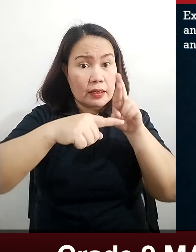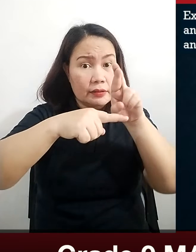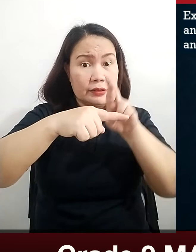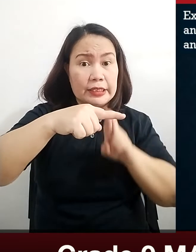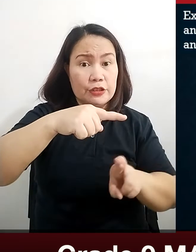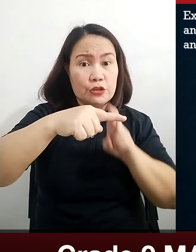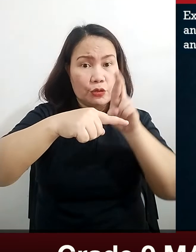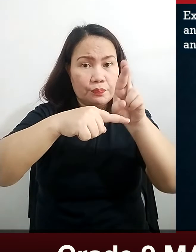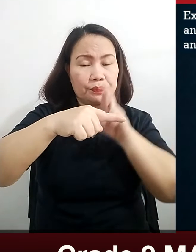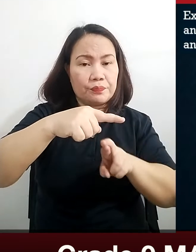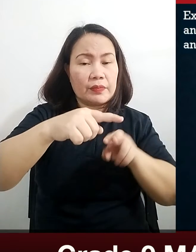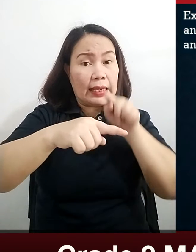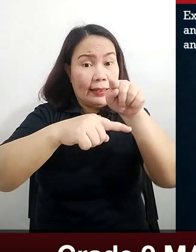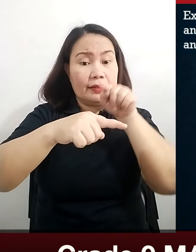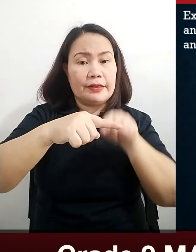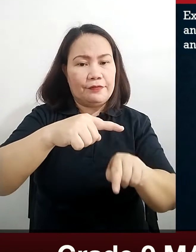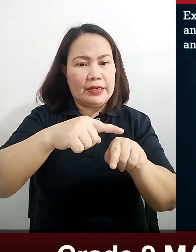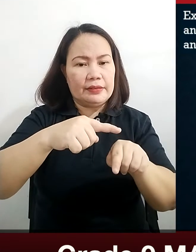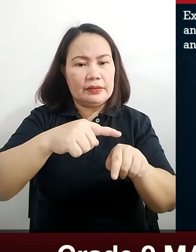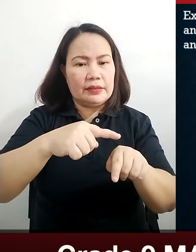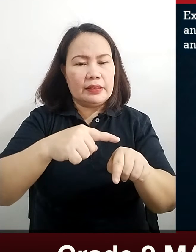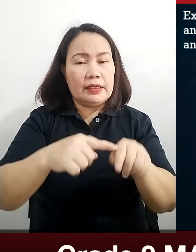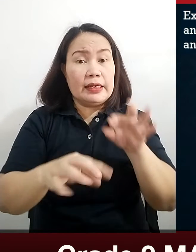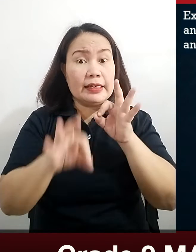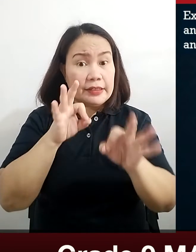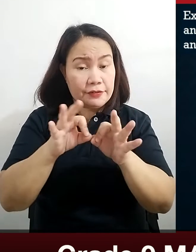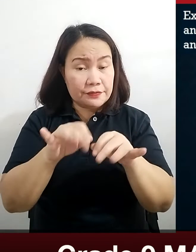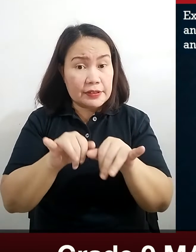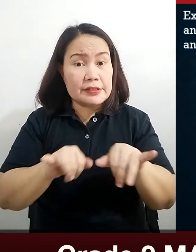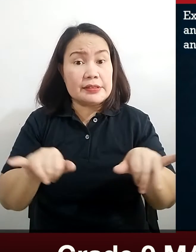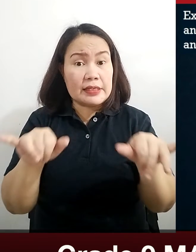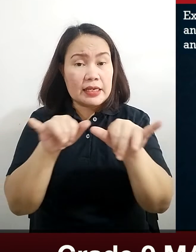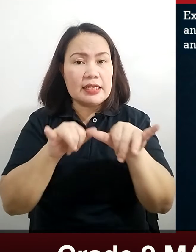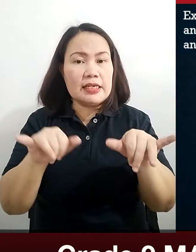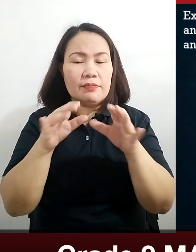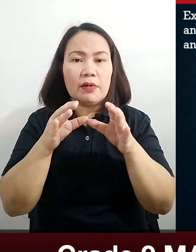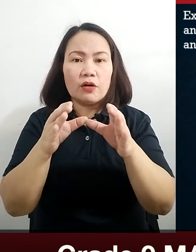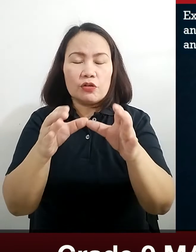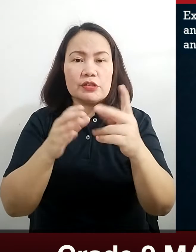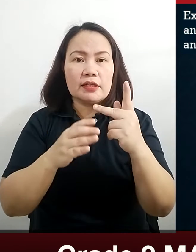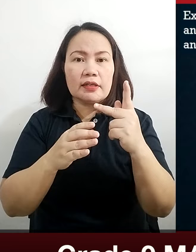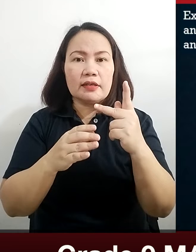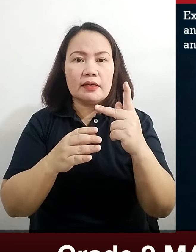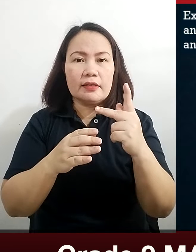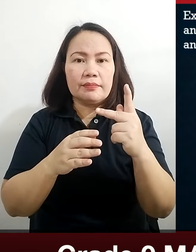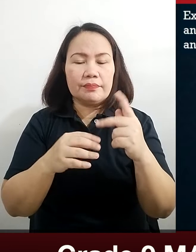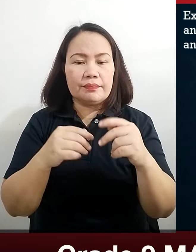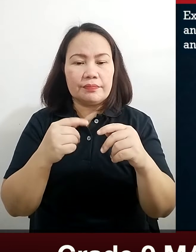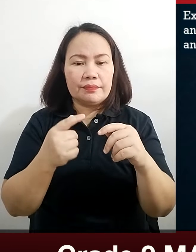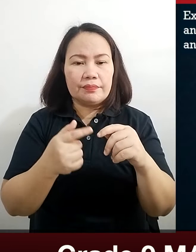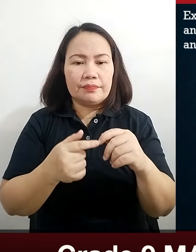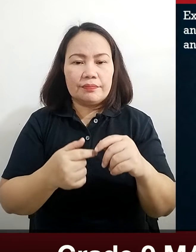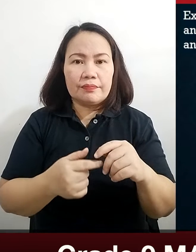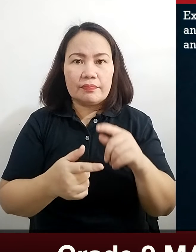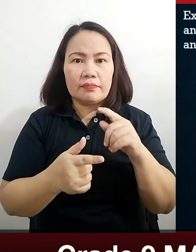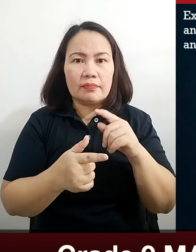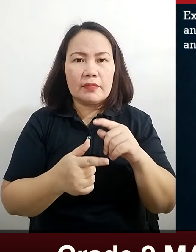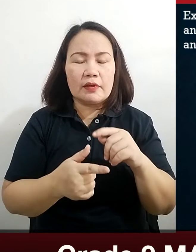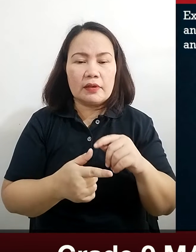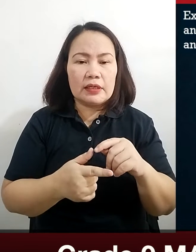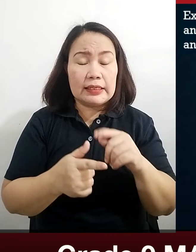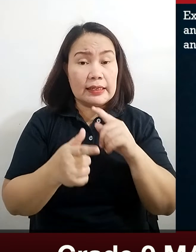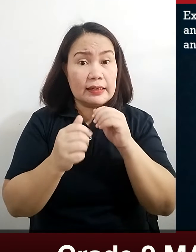nito, i-divide nyo to, tapos i-divide nyo yan. Kapag same yung constant, okay, na makukuha nyo, yung ratio na makukuha